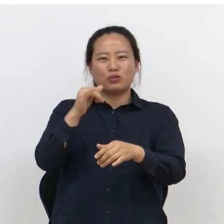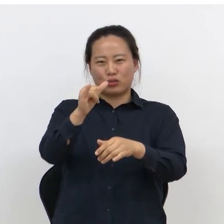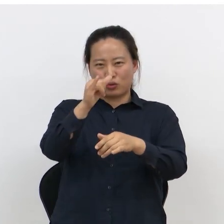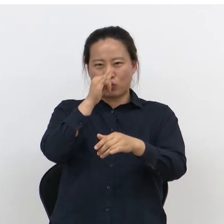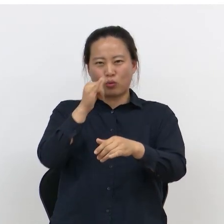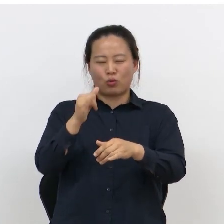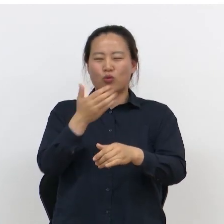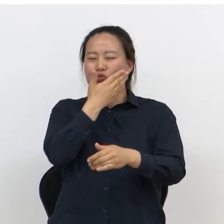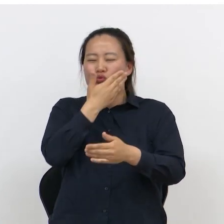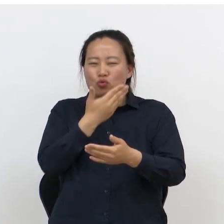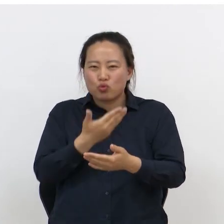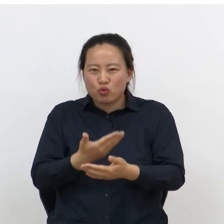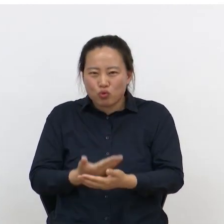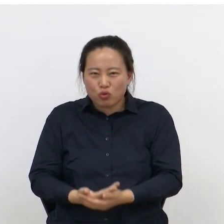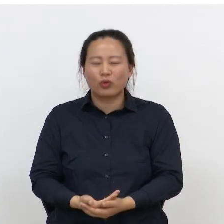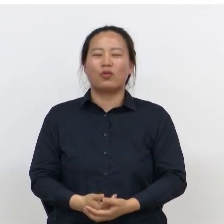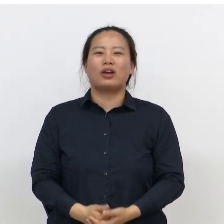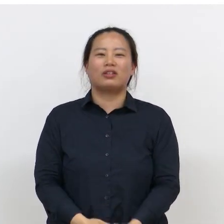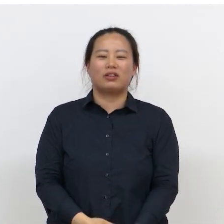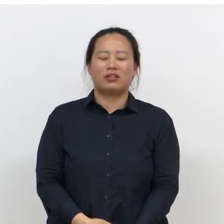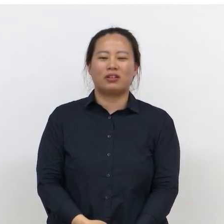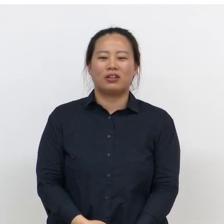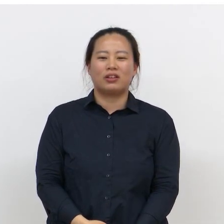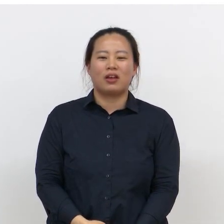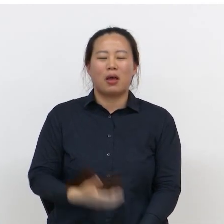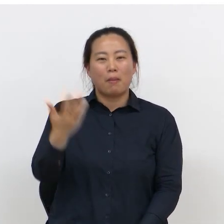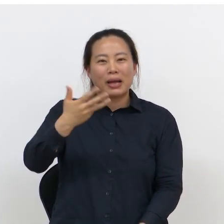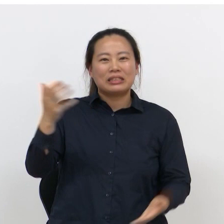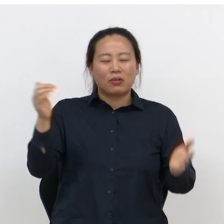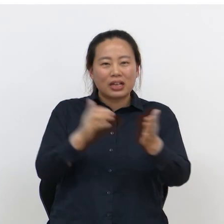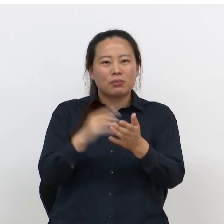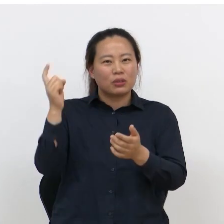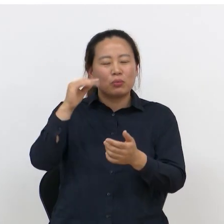거는 8,000까지만 들으면 되는 이유가